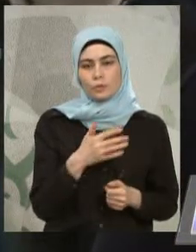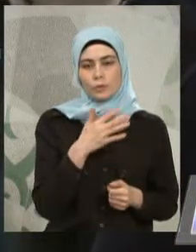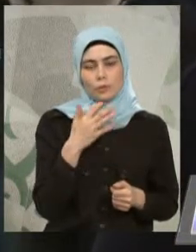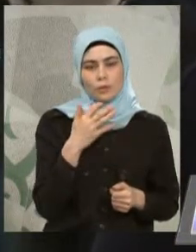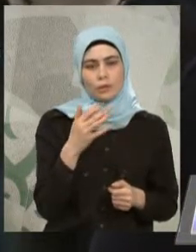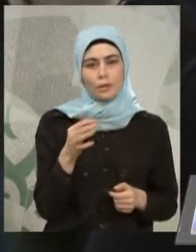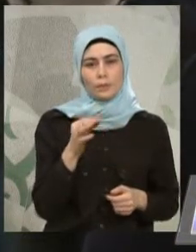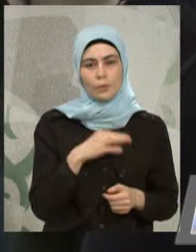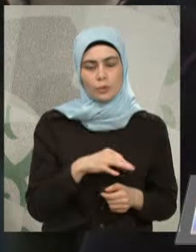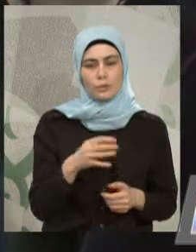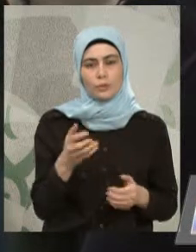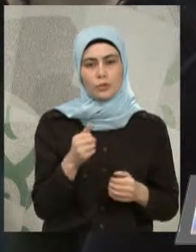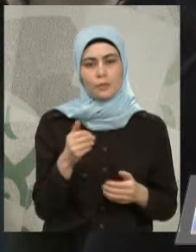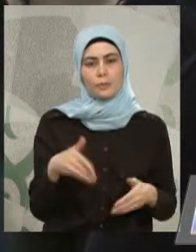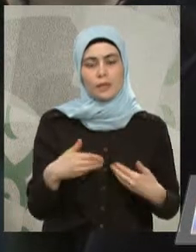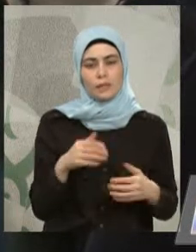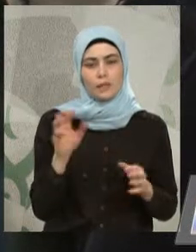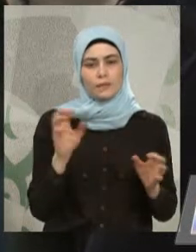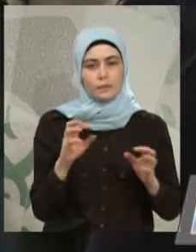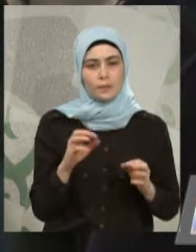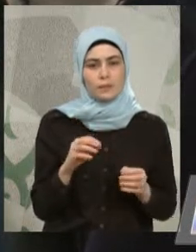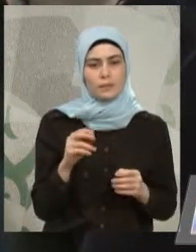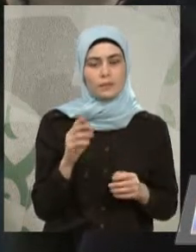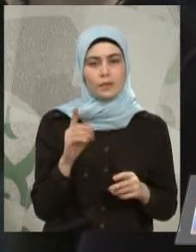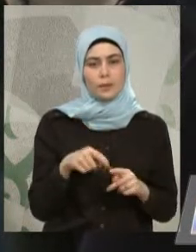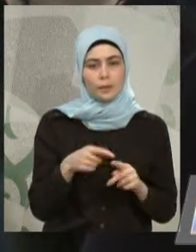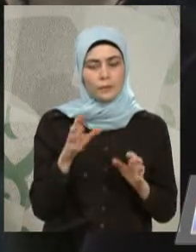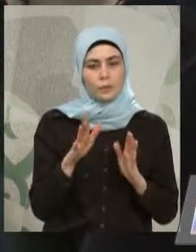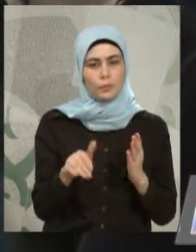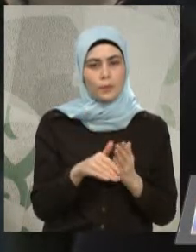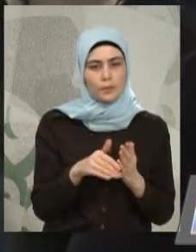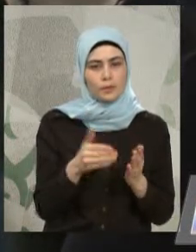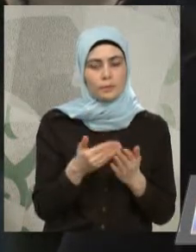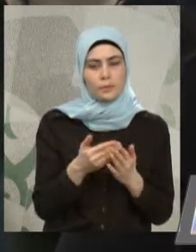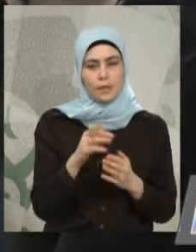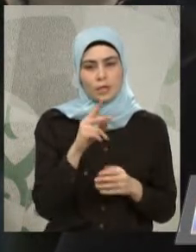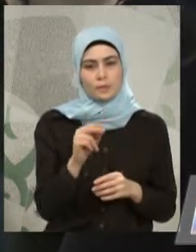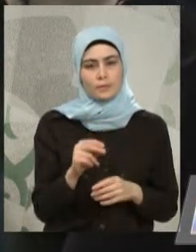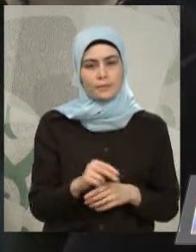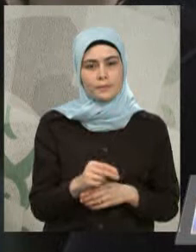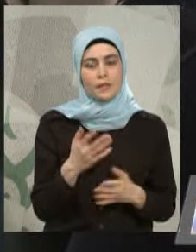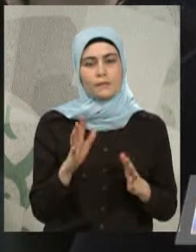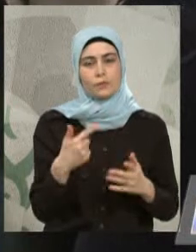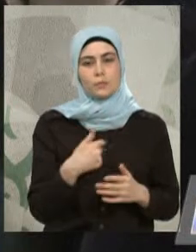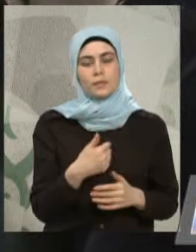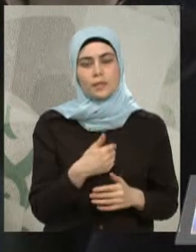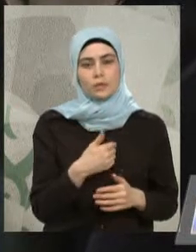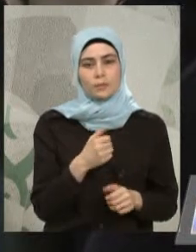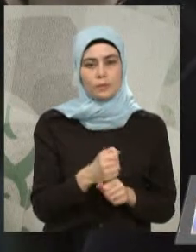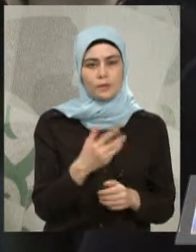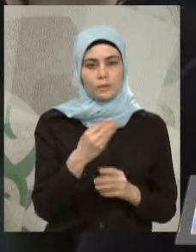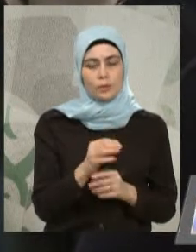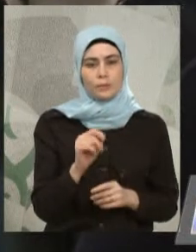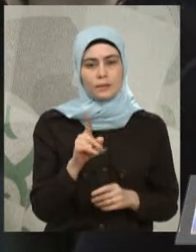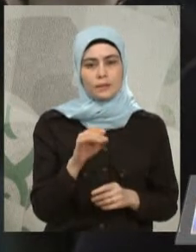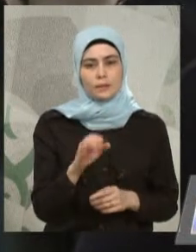действительно полезную информацию, которая поможет нам избежать тех или иных ошибок, если мы когда-нибудь захотим реализовать свой бизнес. Помимо